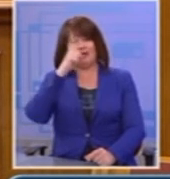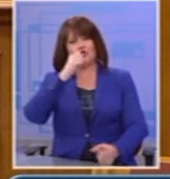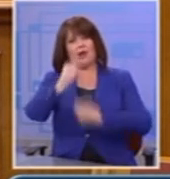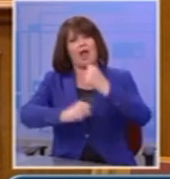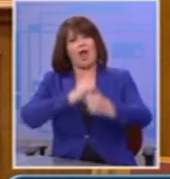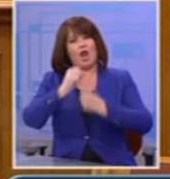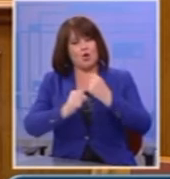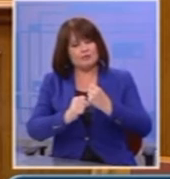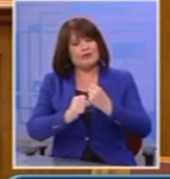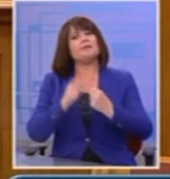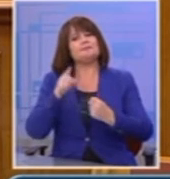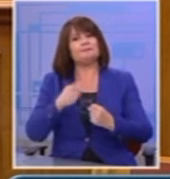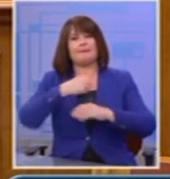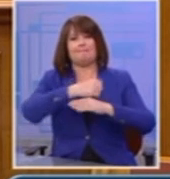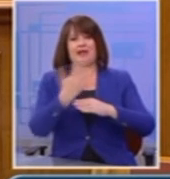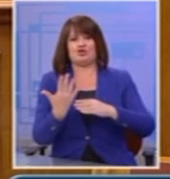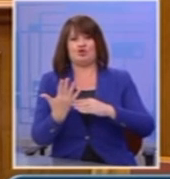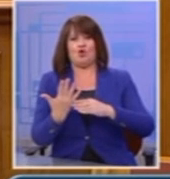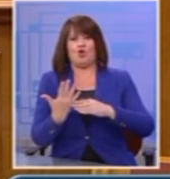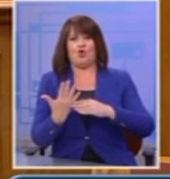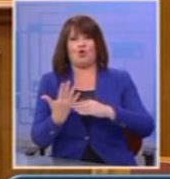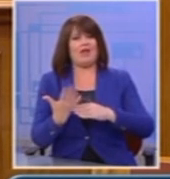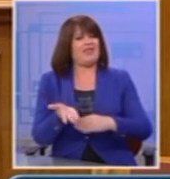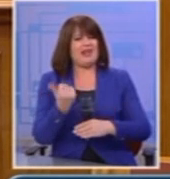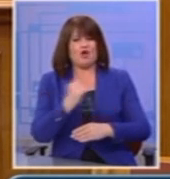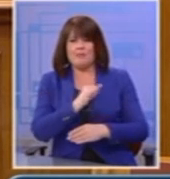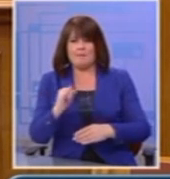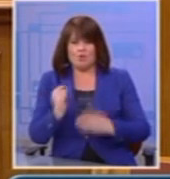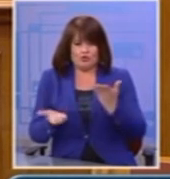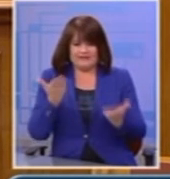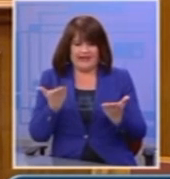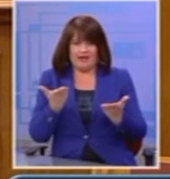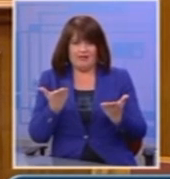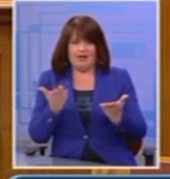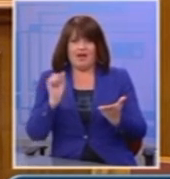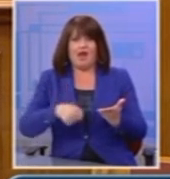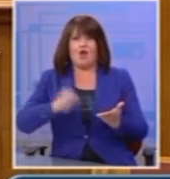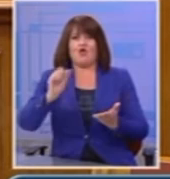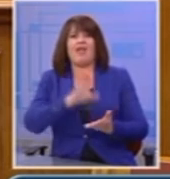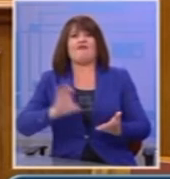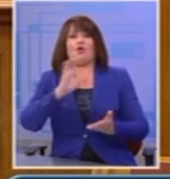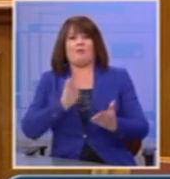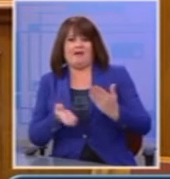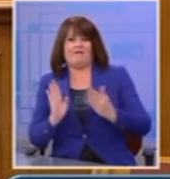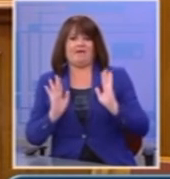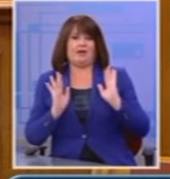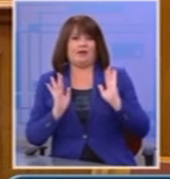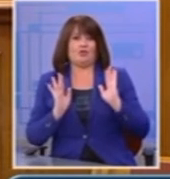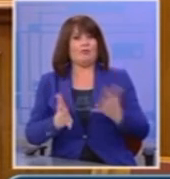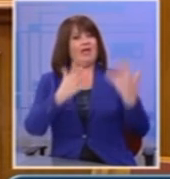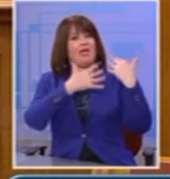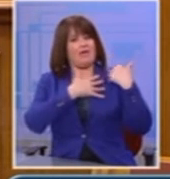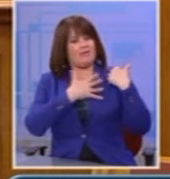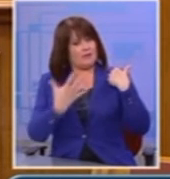χρόνια. Για το ΠΑΣΟΚ δεν υπήρχε ποτέ το δίλημα μέσα ή έξω από την Ευρώπη. Αναλάβαμε τις ευθύνες